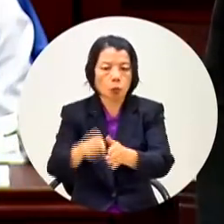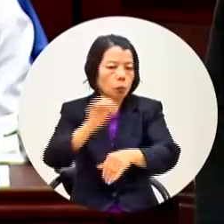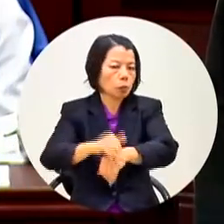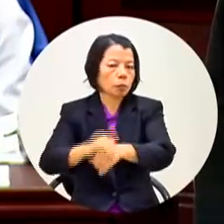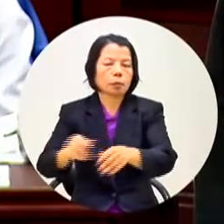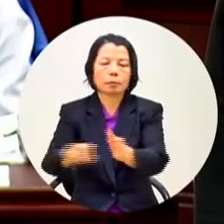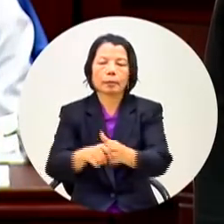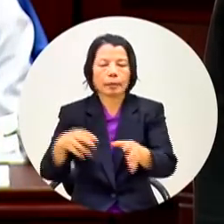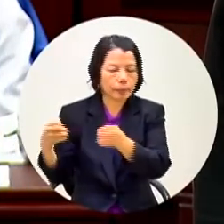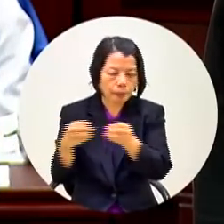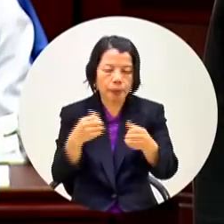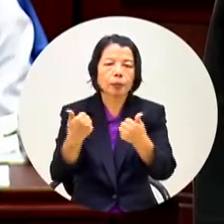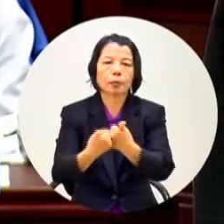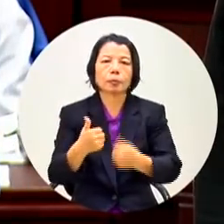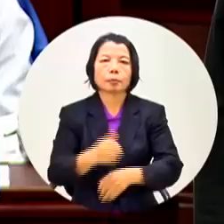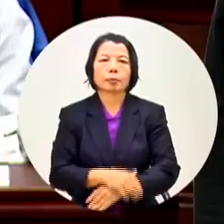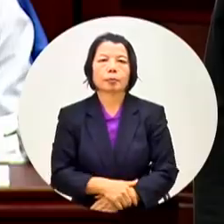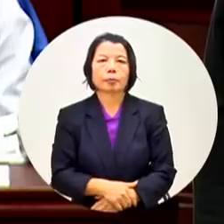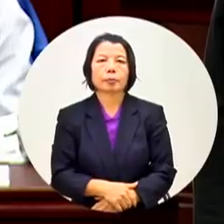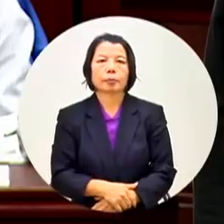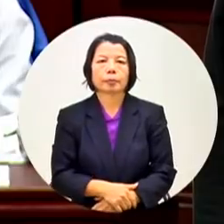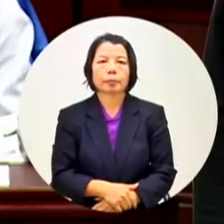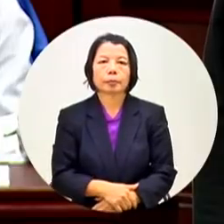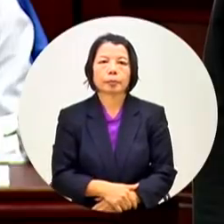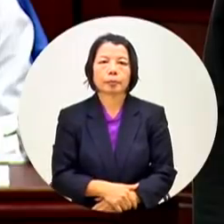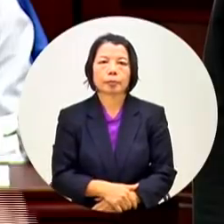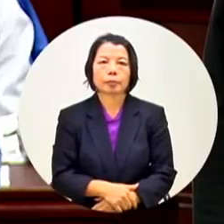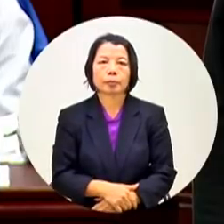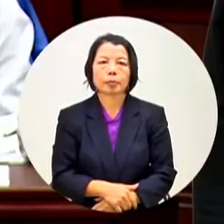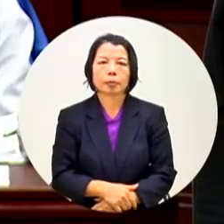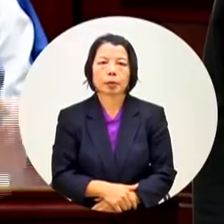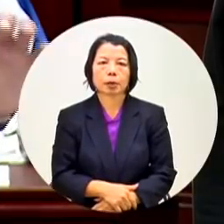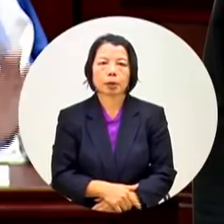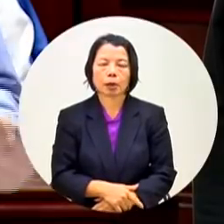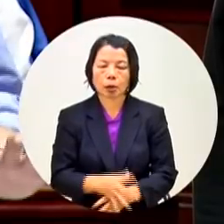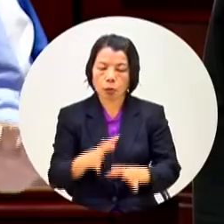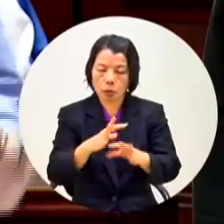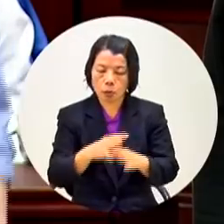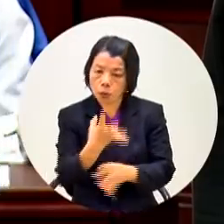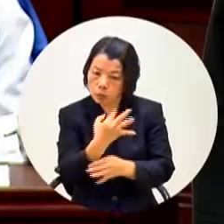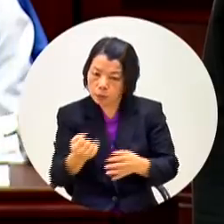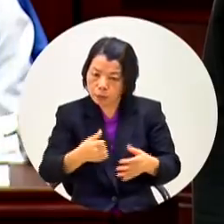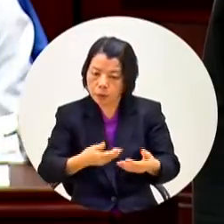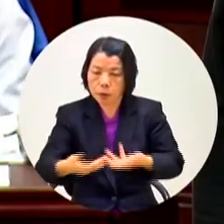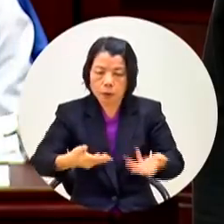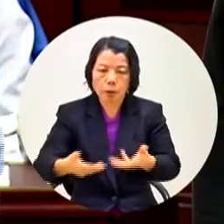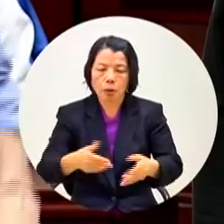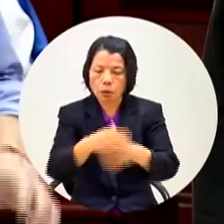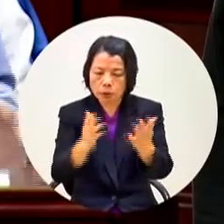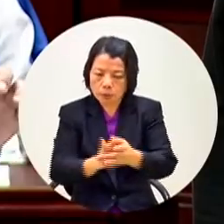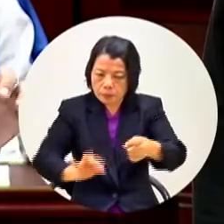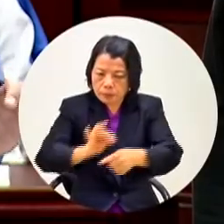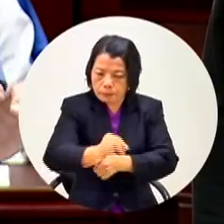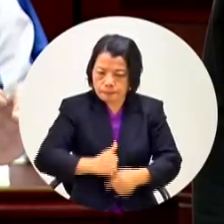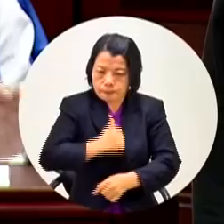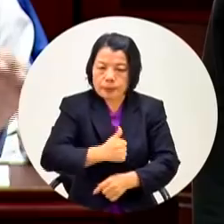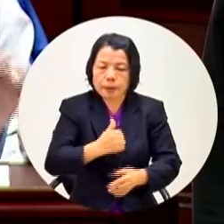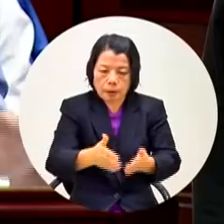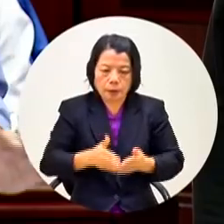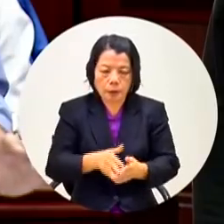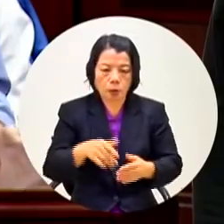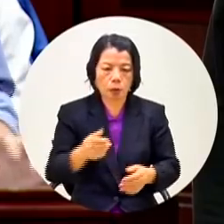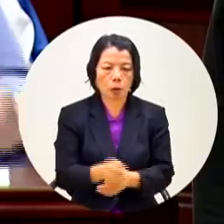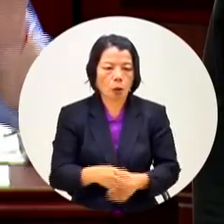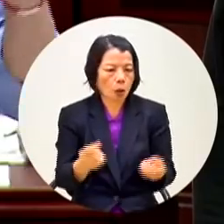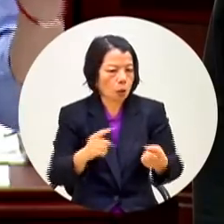有几个解决方案，我们是诚心诚意100%啊，就赶快要解决这个问题，不会因为有一些